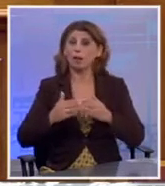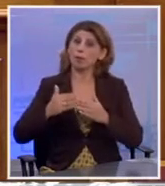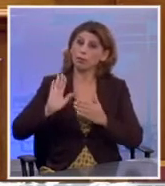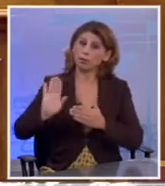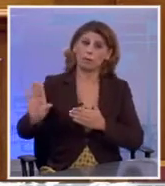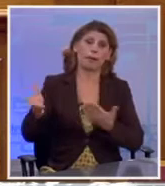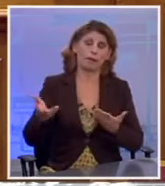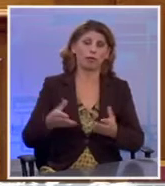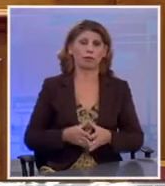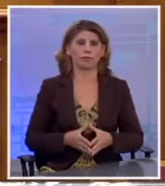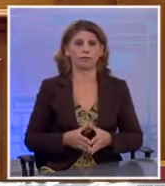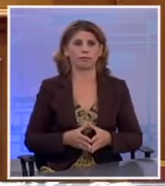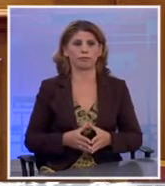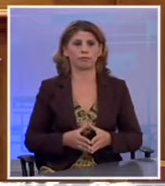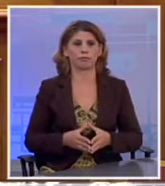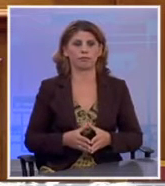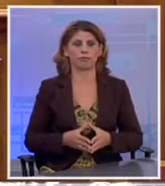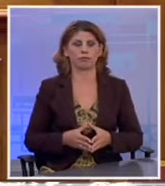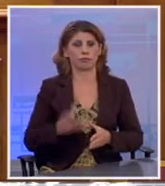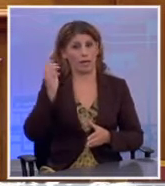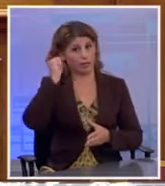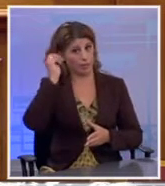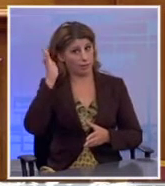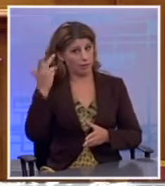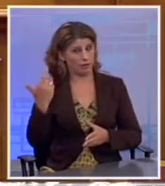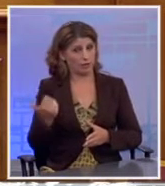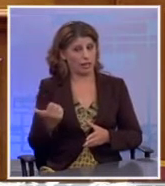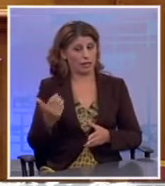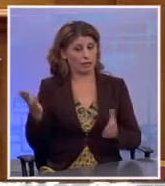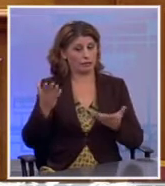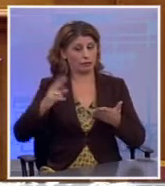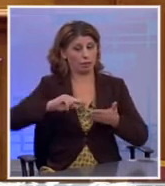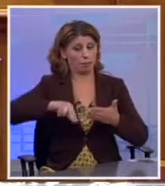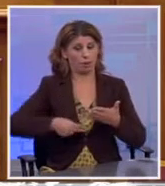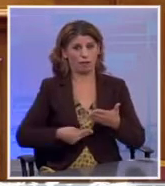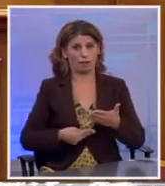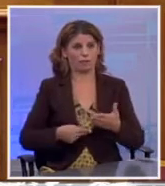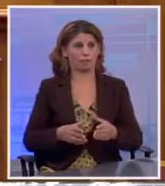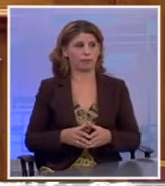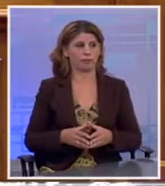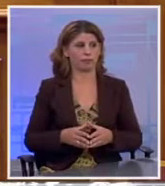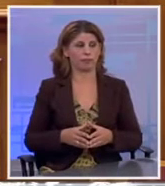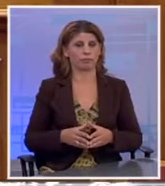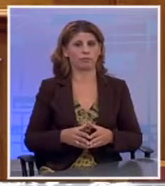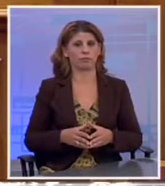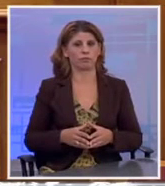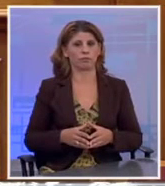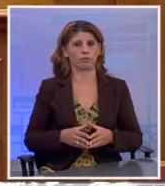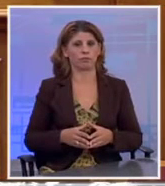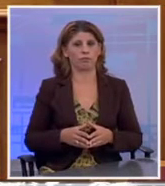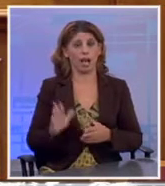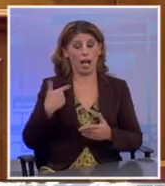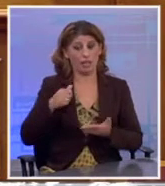πλευρά? Δεν πιστεύω, του λέω, να βάλετε καμία υπογραφή αν δεν φύγουν οι